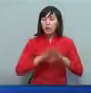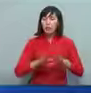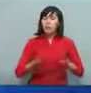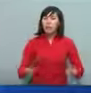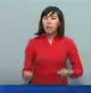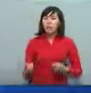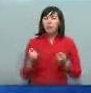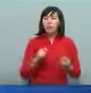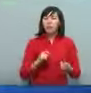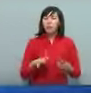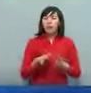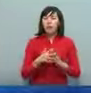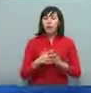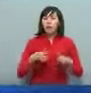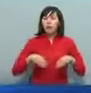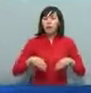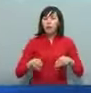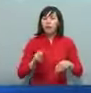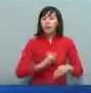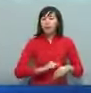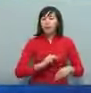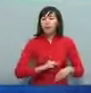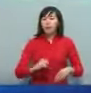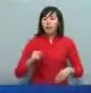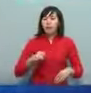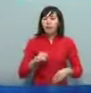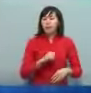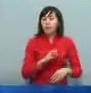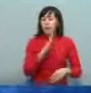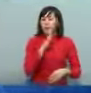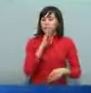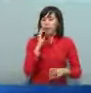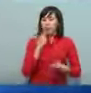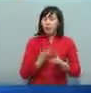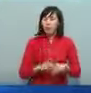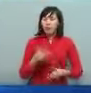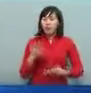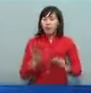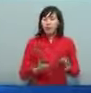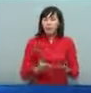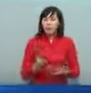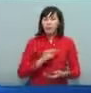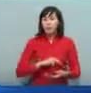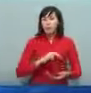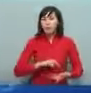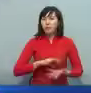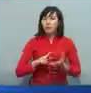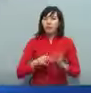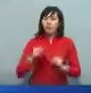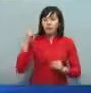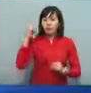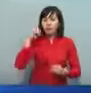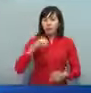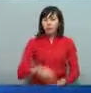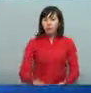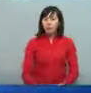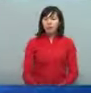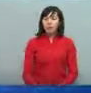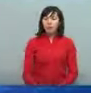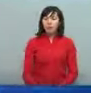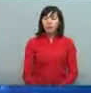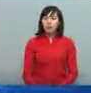ауладағы көгалдандырудың басында өзі жүр. Анамыздағы мұндай ширақтық тынбай еткен еңбектің нәтижесі дейді үлкен ұлы.